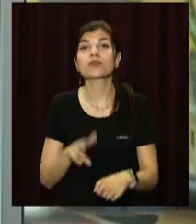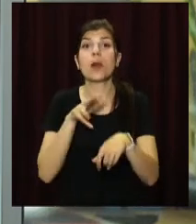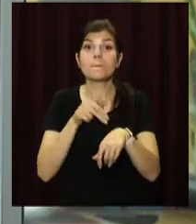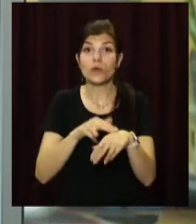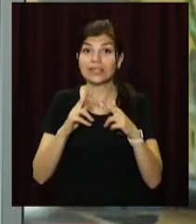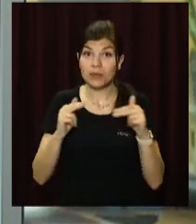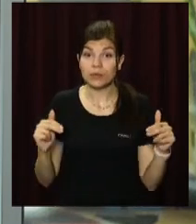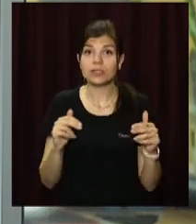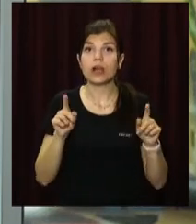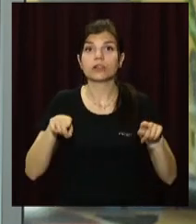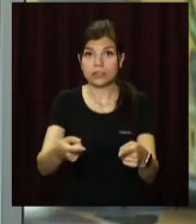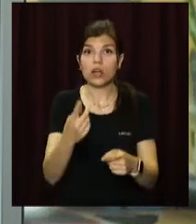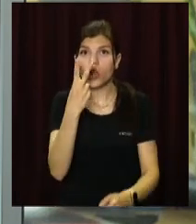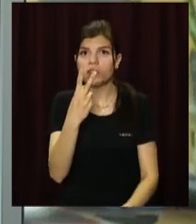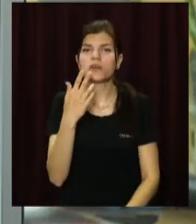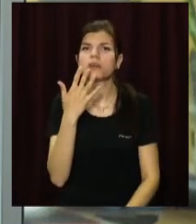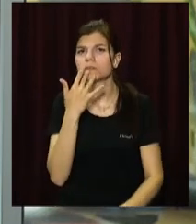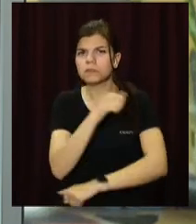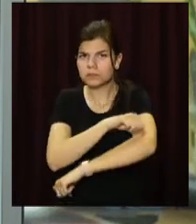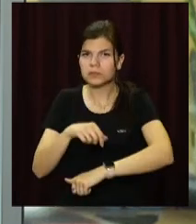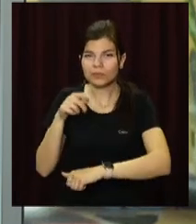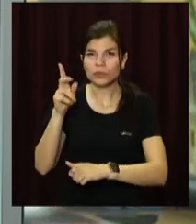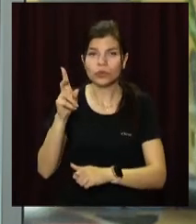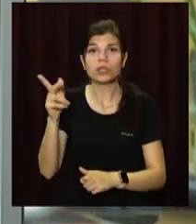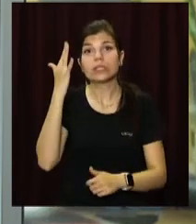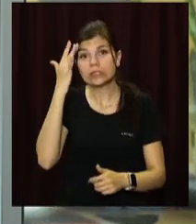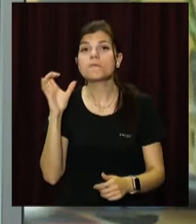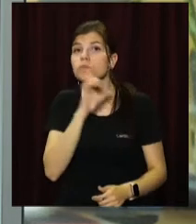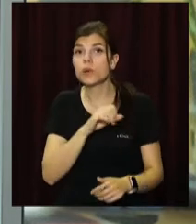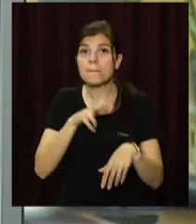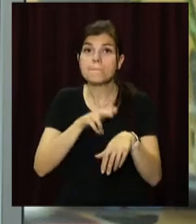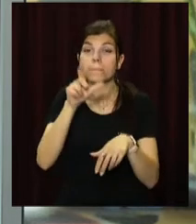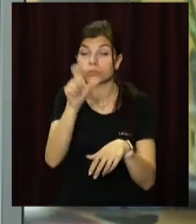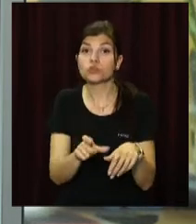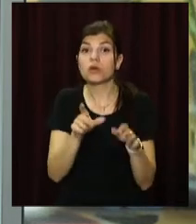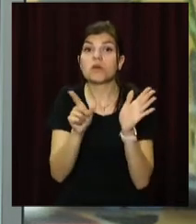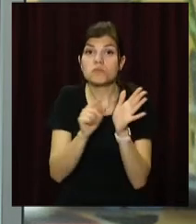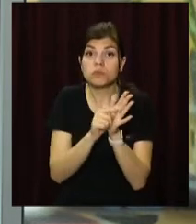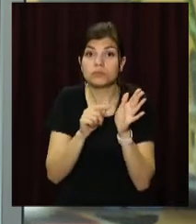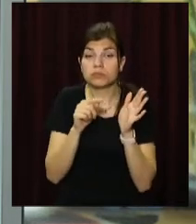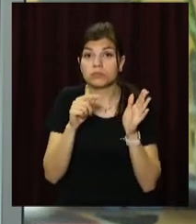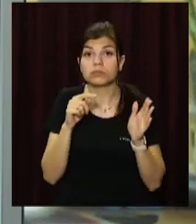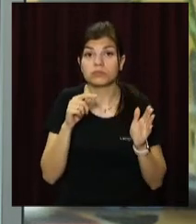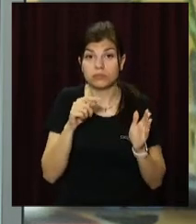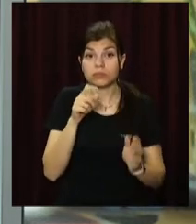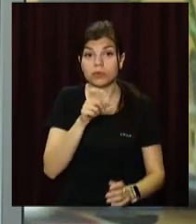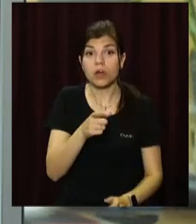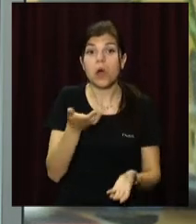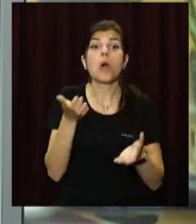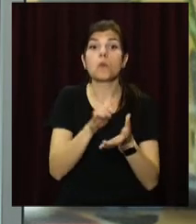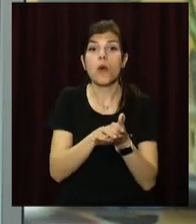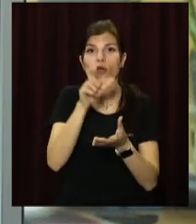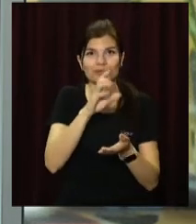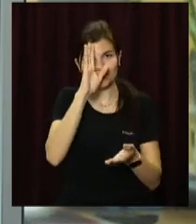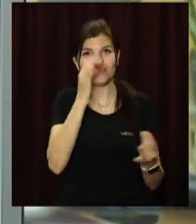Поліціянти Дніпра затримали двох іноземців, які хотіли обікрасти пенсіонера. Із 70-річним чоловіком зловмисники познайомилися